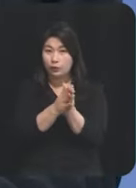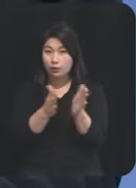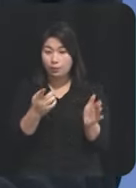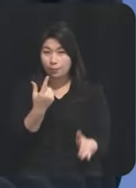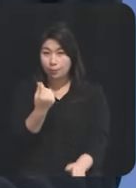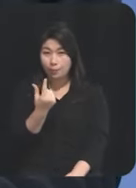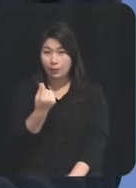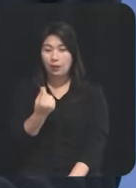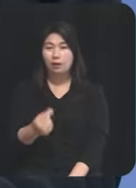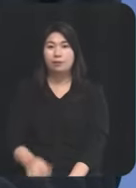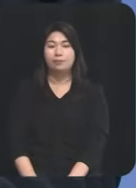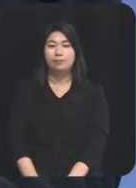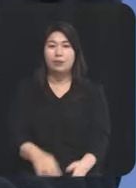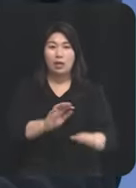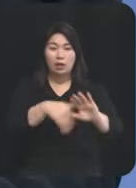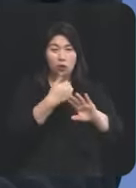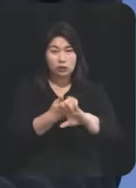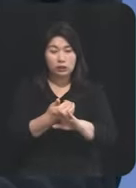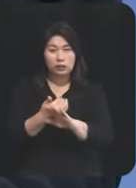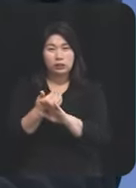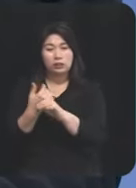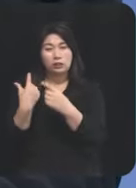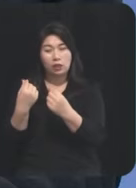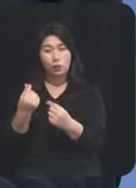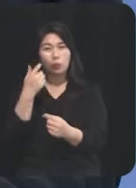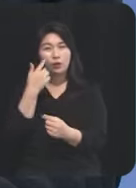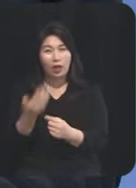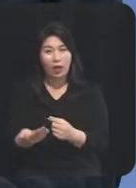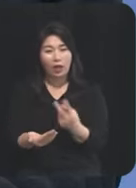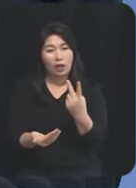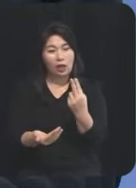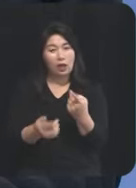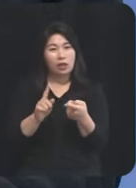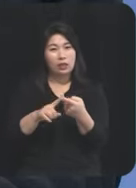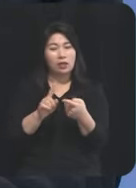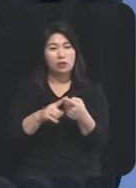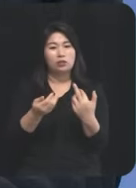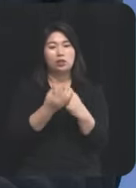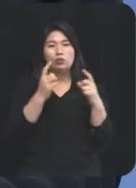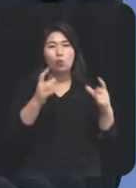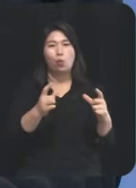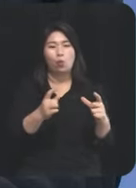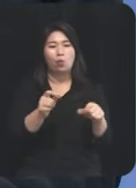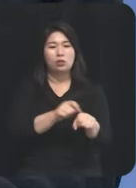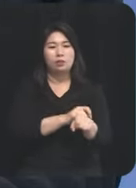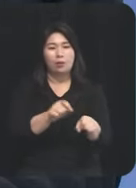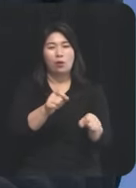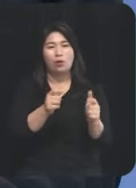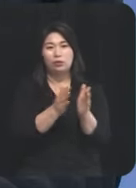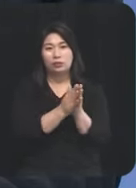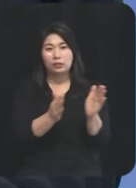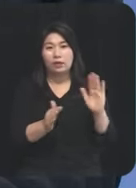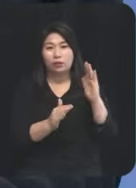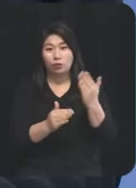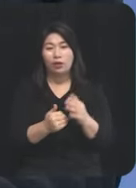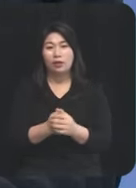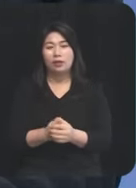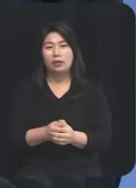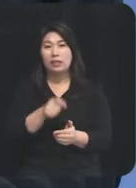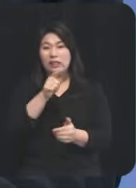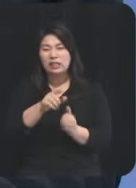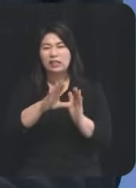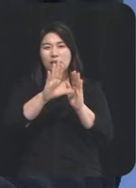맞습니다. 혁신 아니냐 점진 아니냐에 대한 주민투표를 실시해서 제주특별자치도가 출범한 건데 그때 당시에